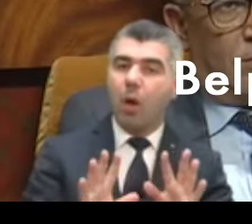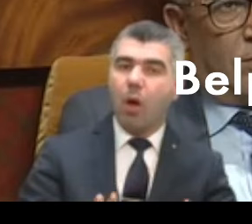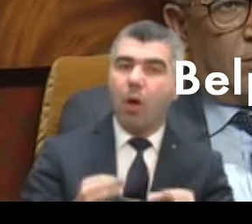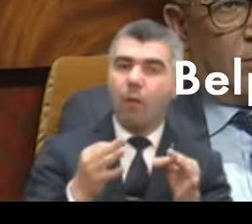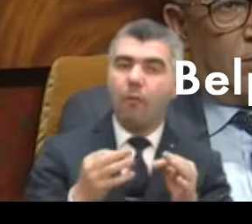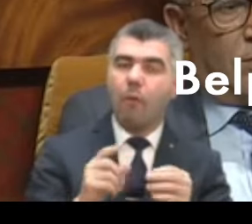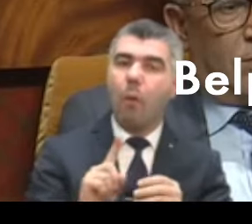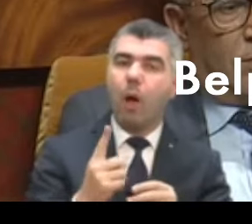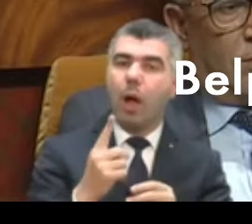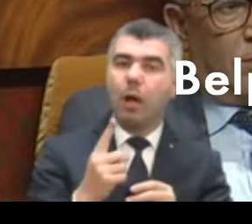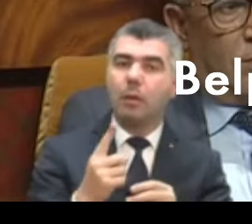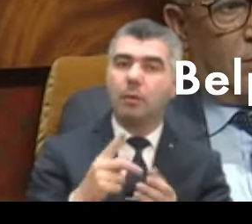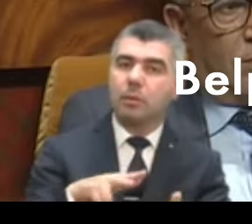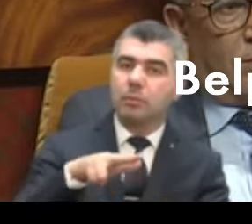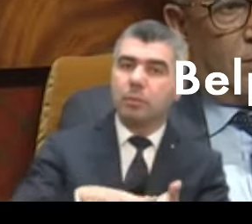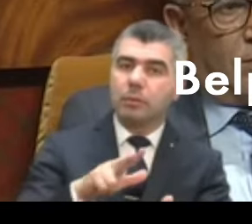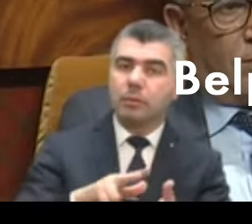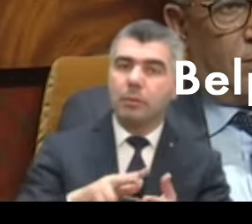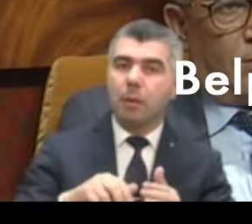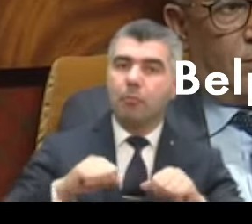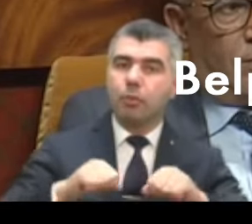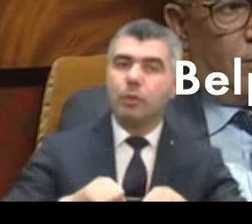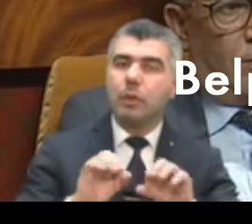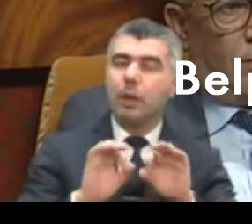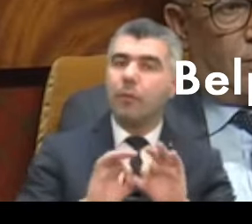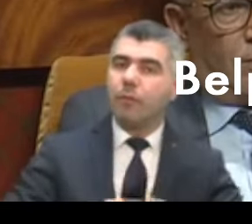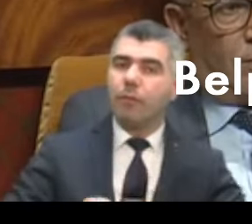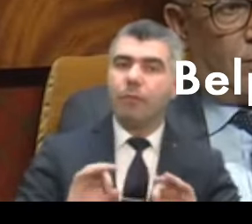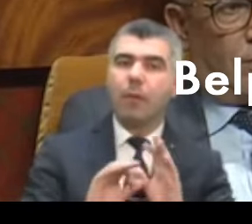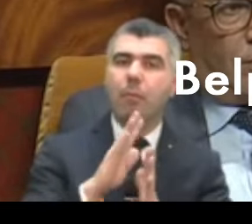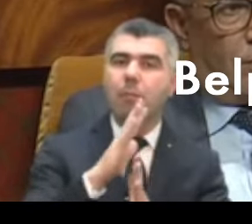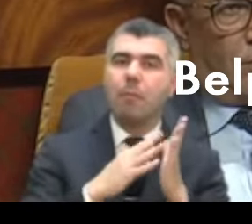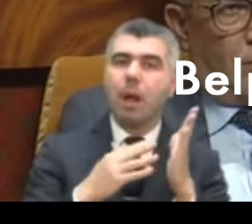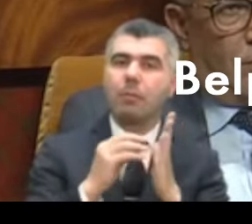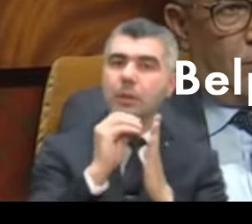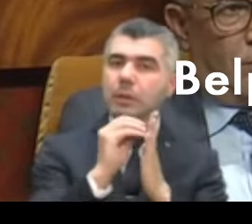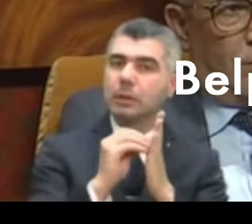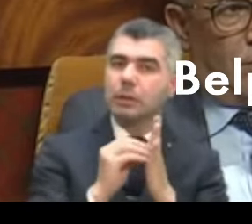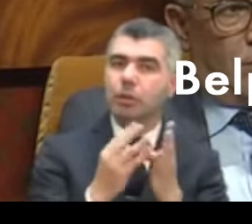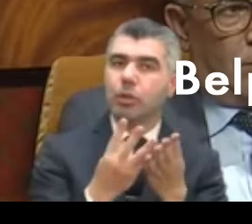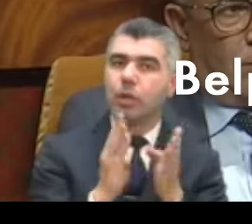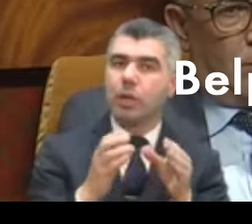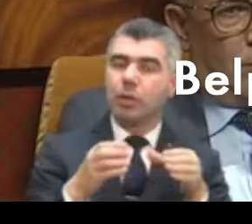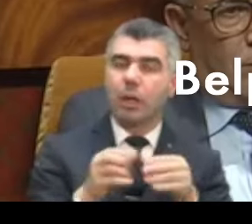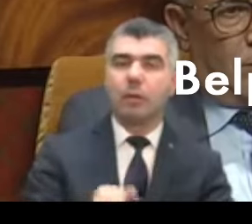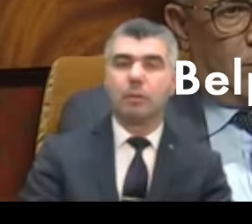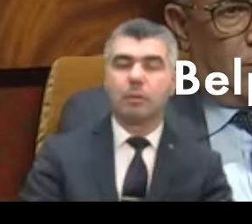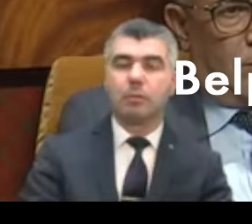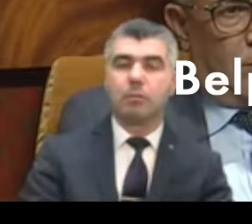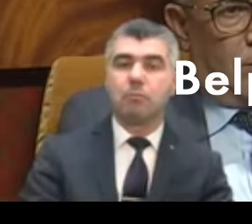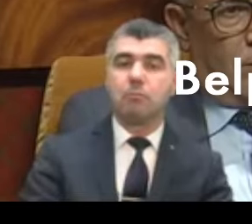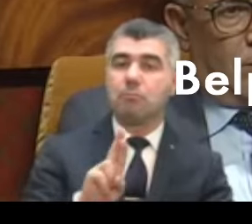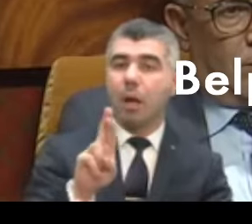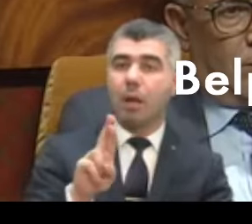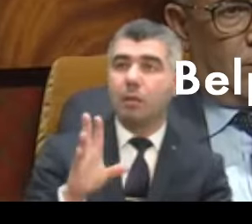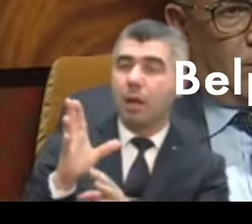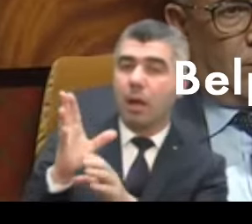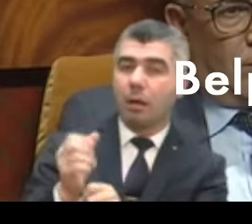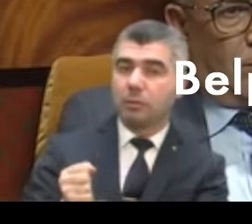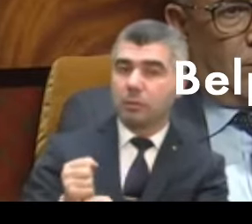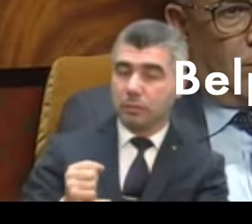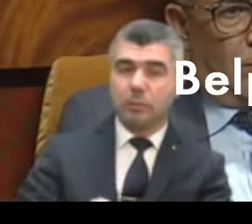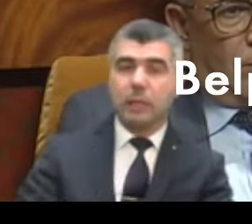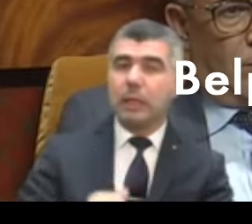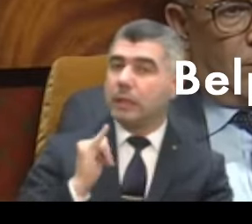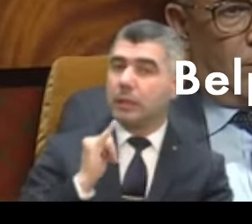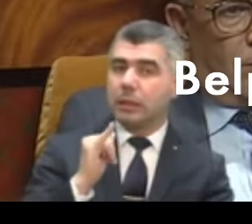واحد صوت عليه المجلس او برمجه في اللجان صاحب جلاله نصره الله وايده قال